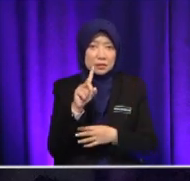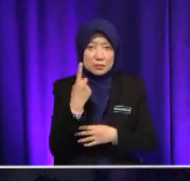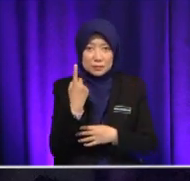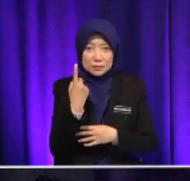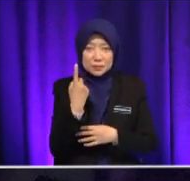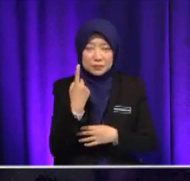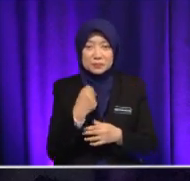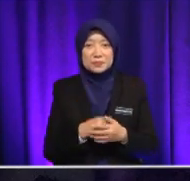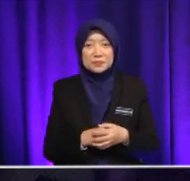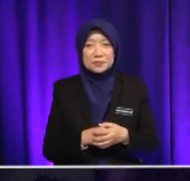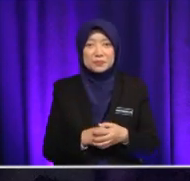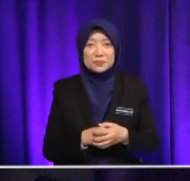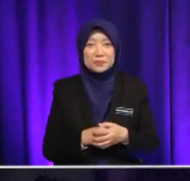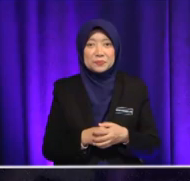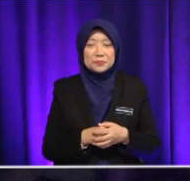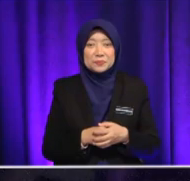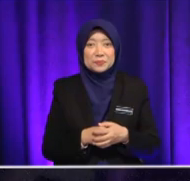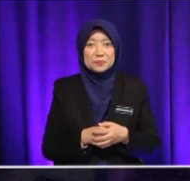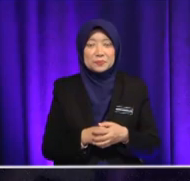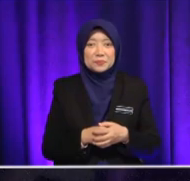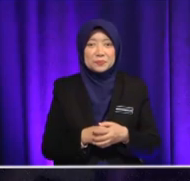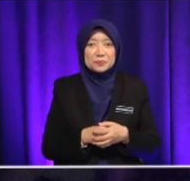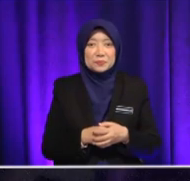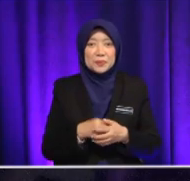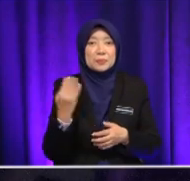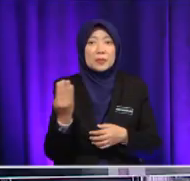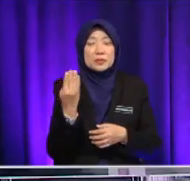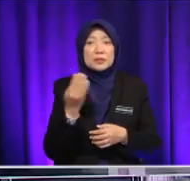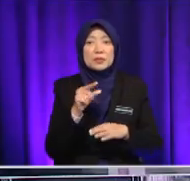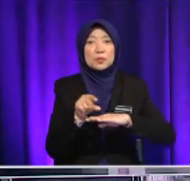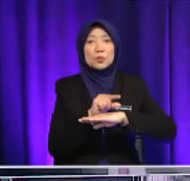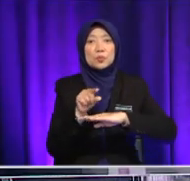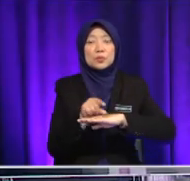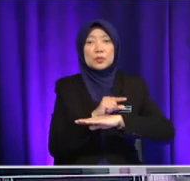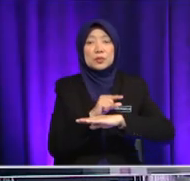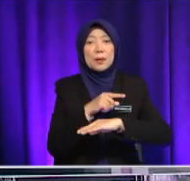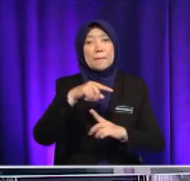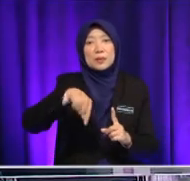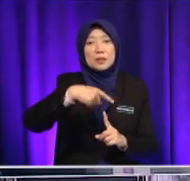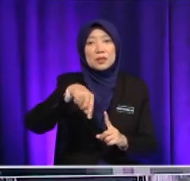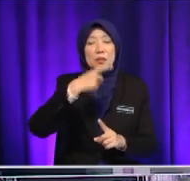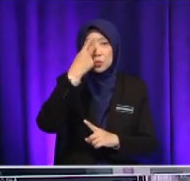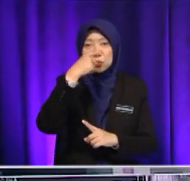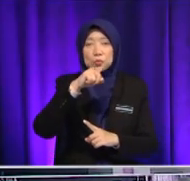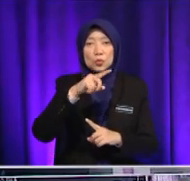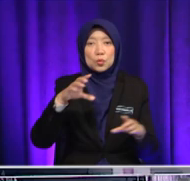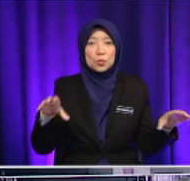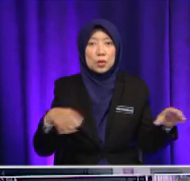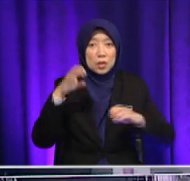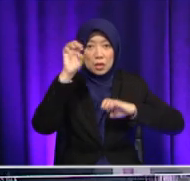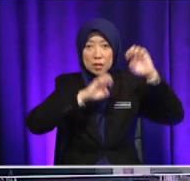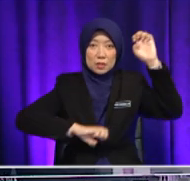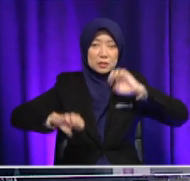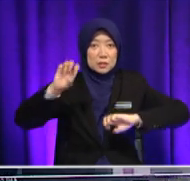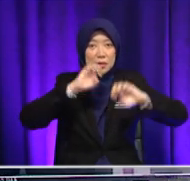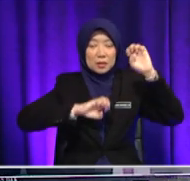tahu dulu berat dengan ringan kan? Okey. So dia ni biasanya kita gunakan apabila untuk menjalankan eksperimen. Oh,